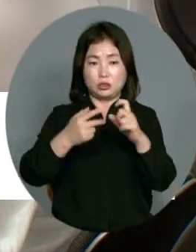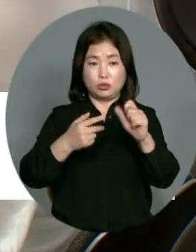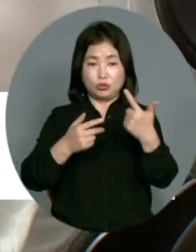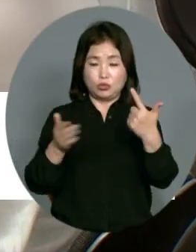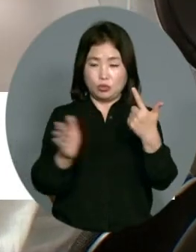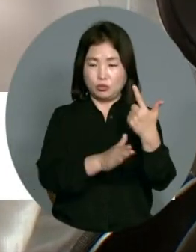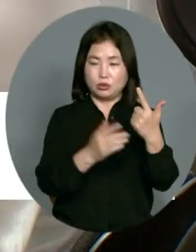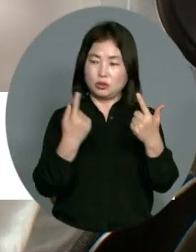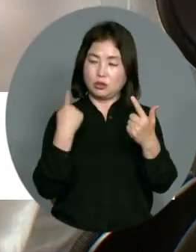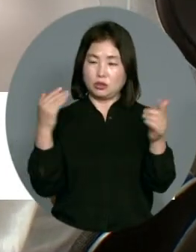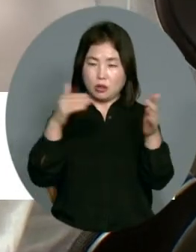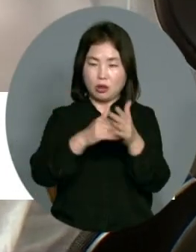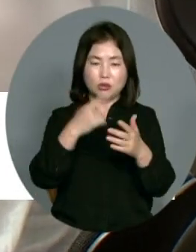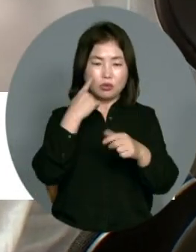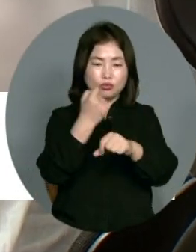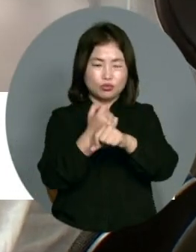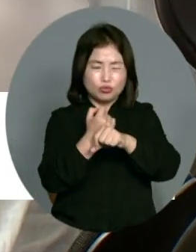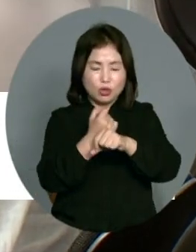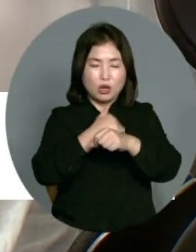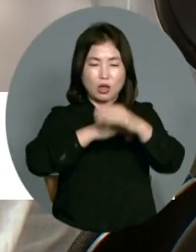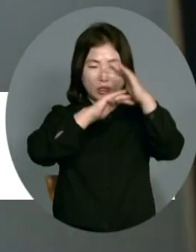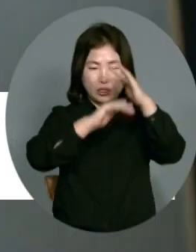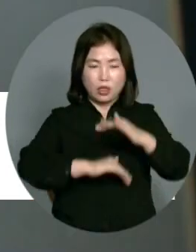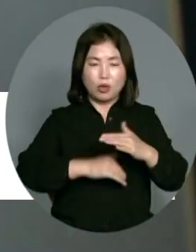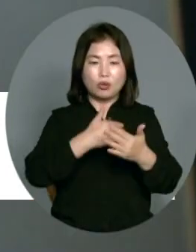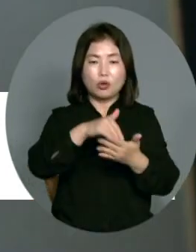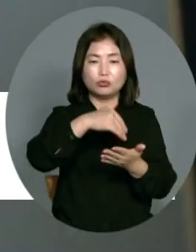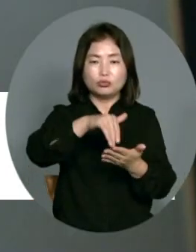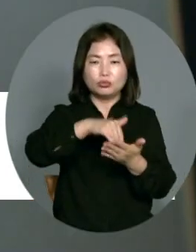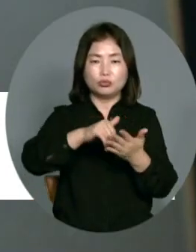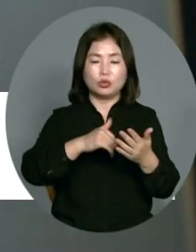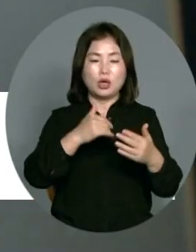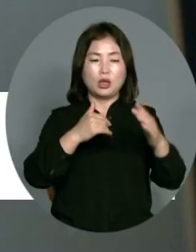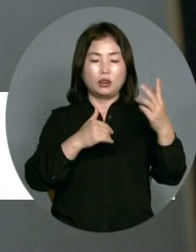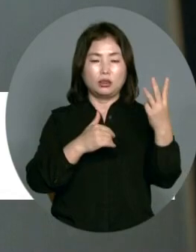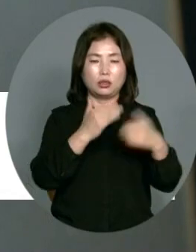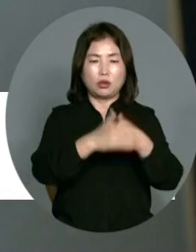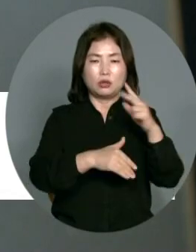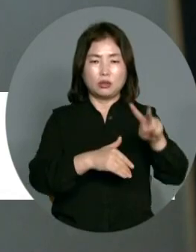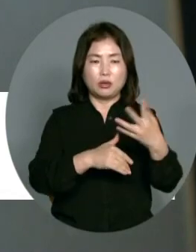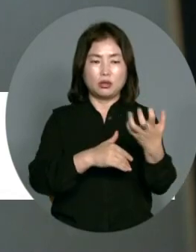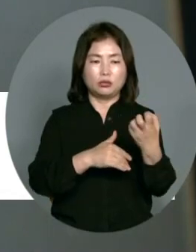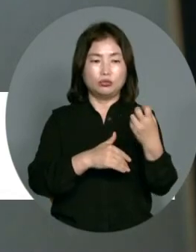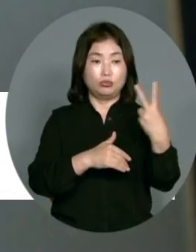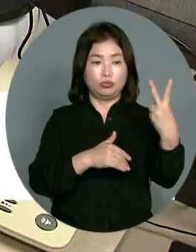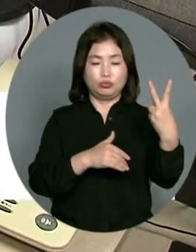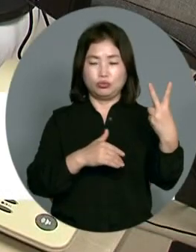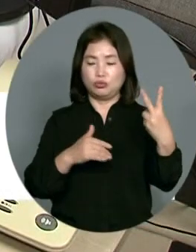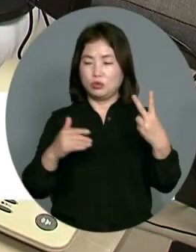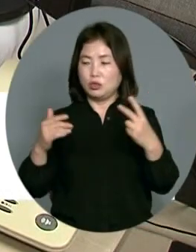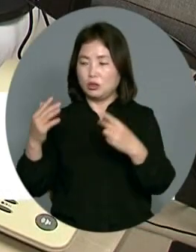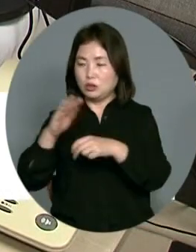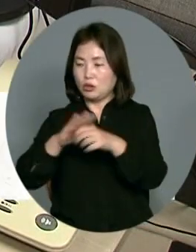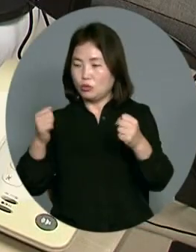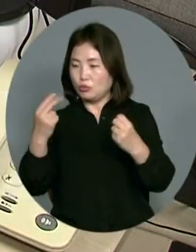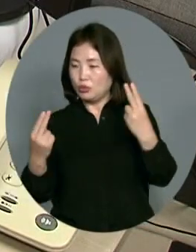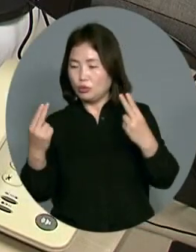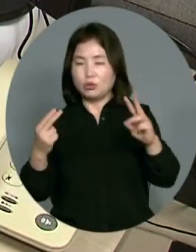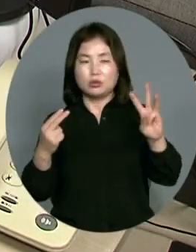지난해까지 연구원이 진행한 정책과제 건수를 보면 대구가 200 82권 으로 약 30건 이 더